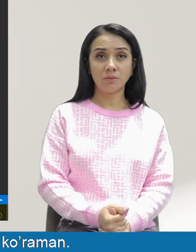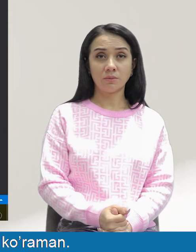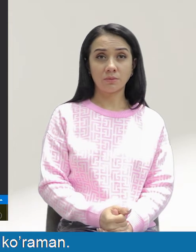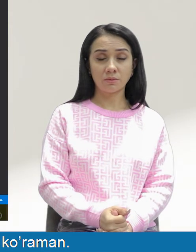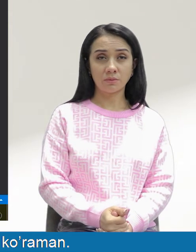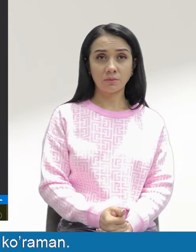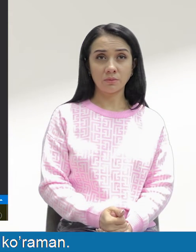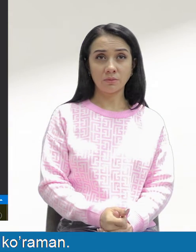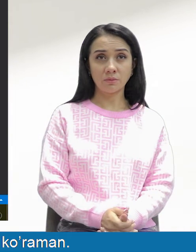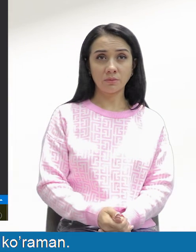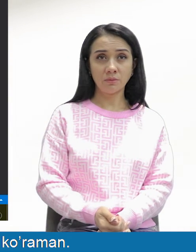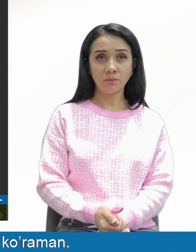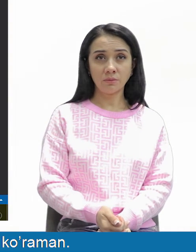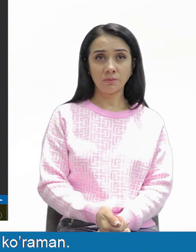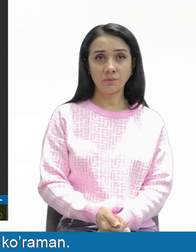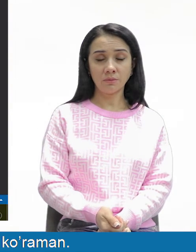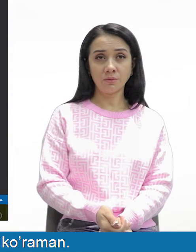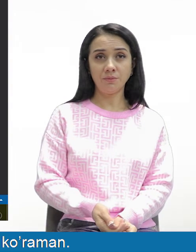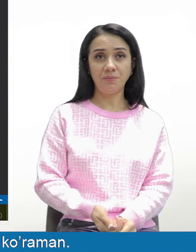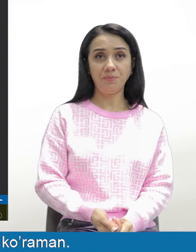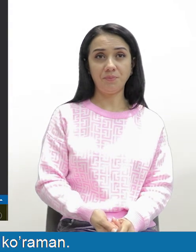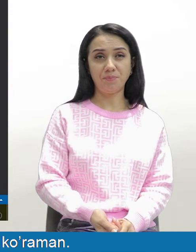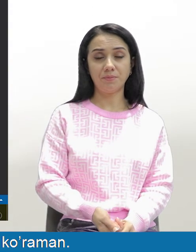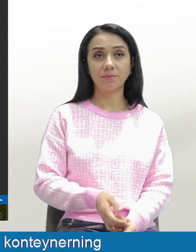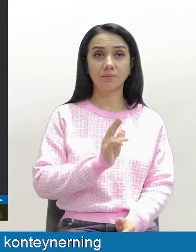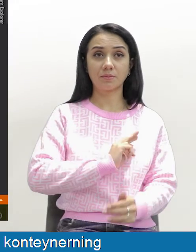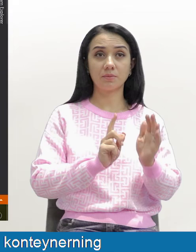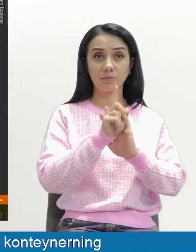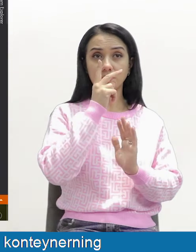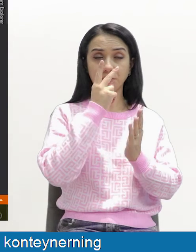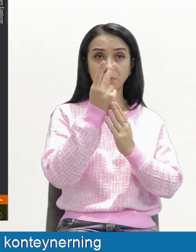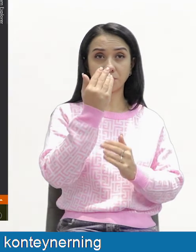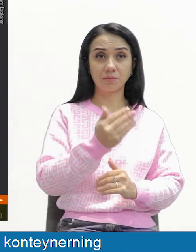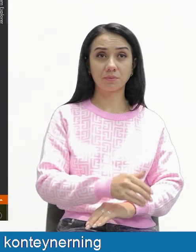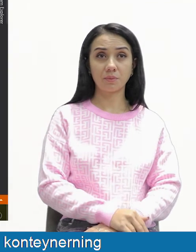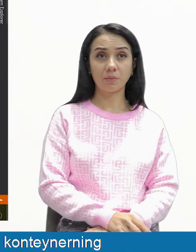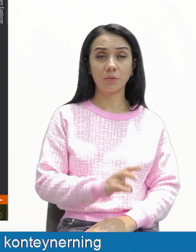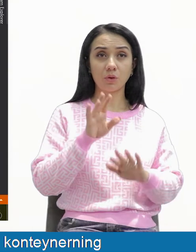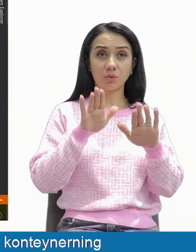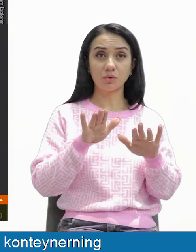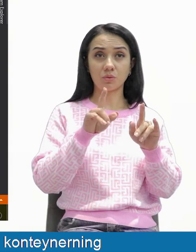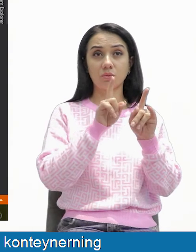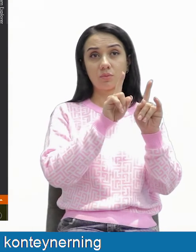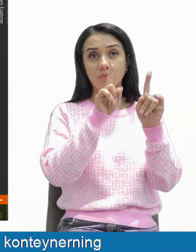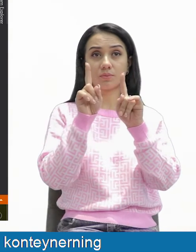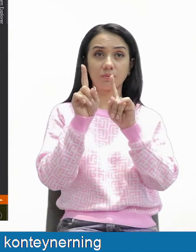Tushunarli? Mana. Ishga tushirib ko'raman. Qaranglar, mana joyi o'zgaryapti endi.